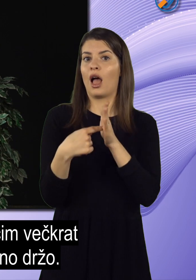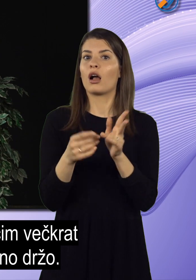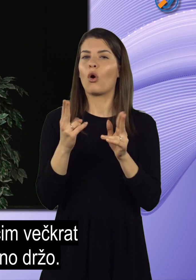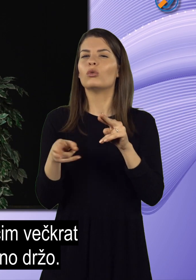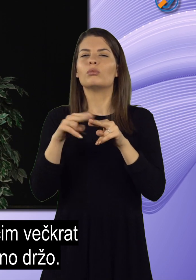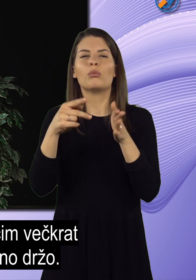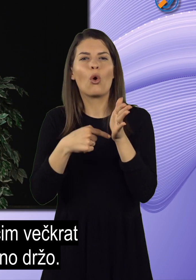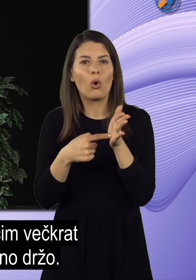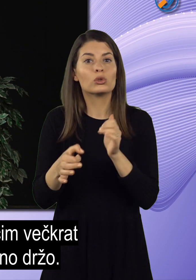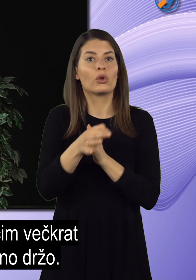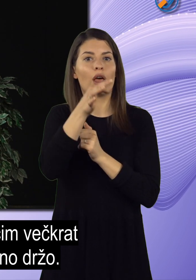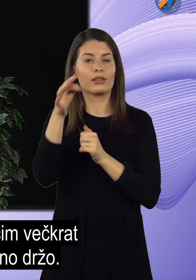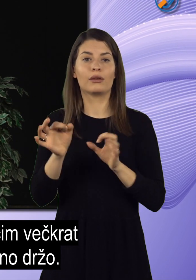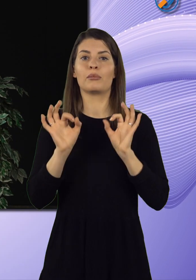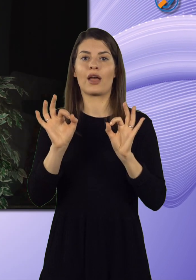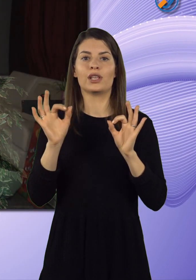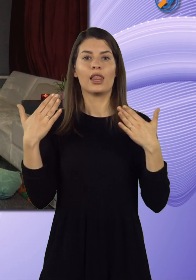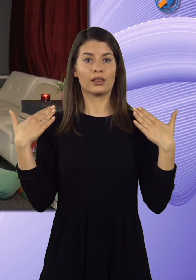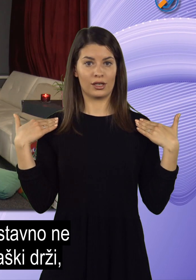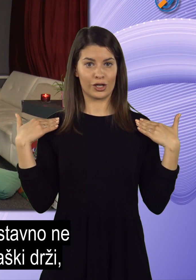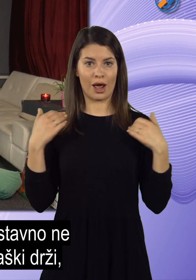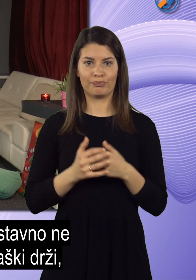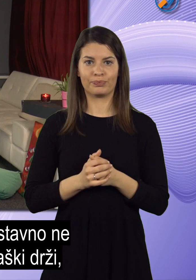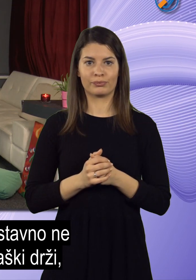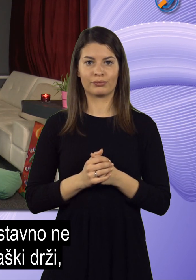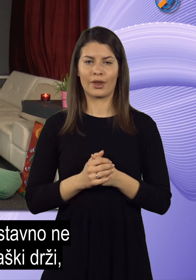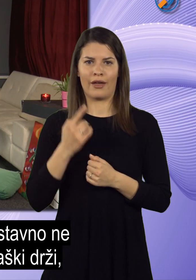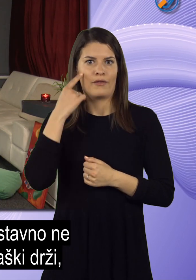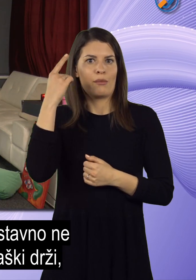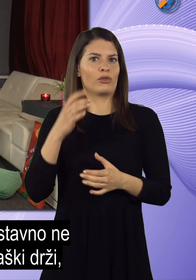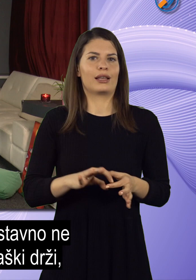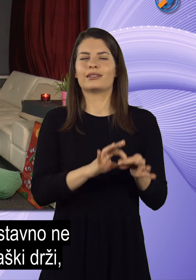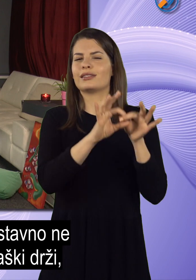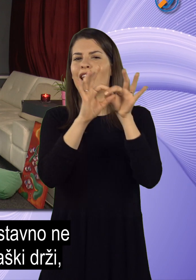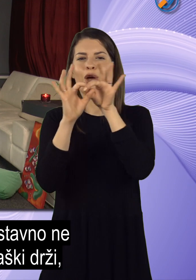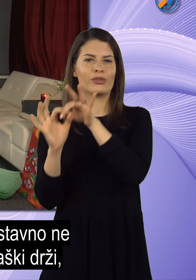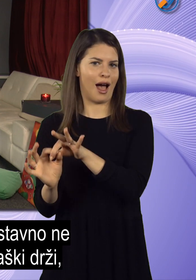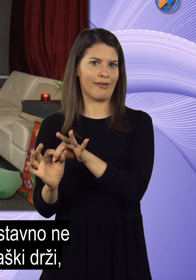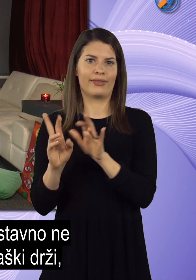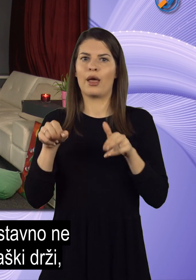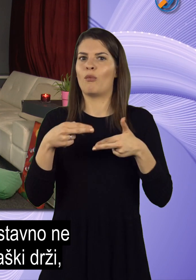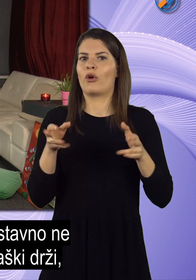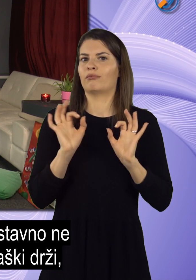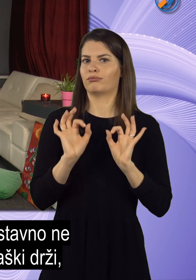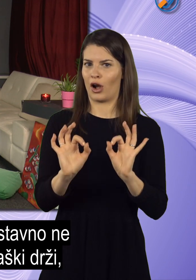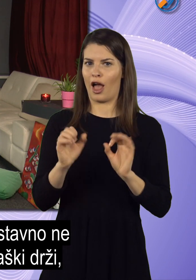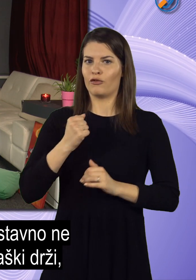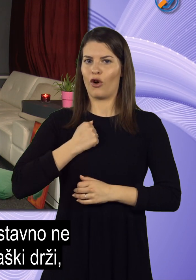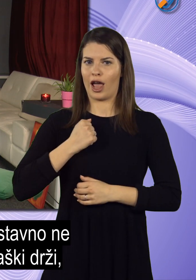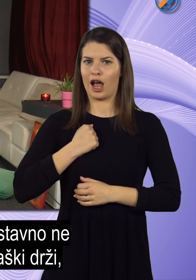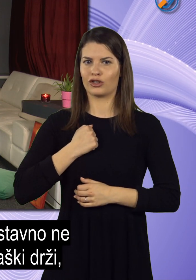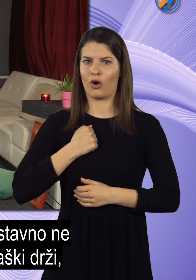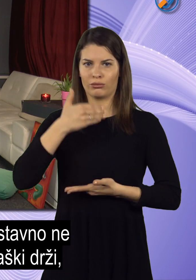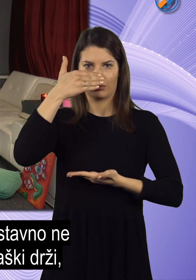dan postavite v pravilno držo. Vsi vemo, da cel dan enostavno ne moreš stati v